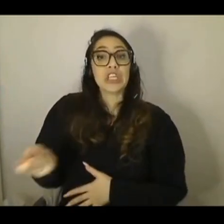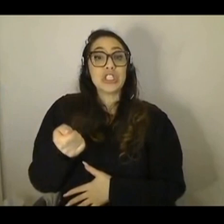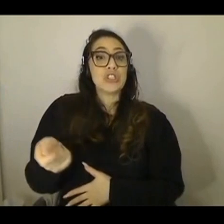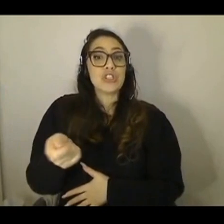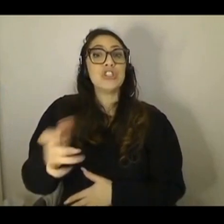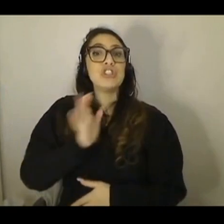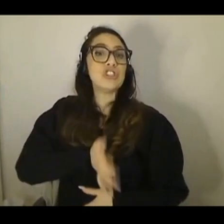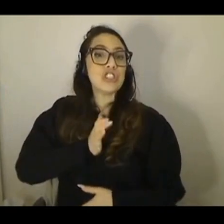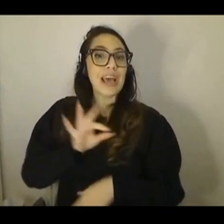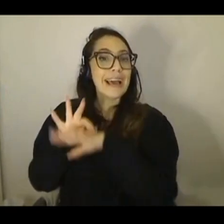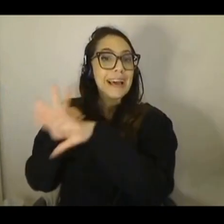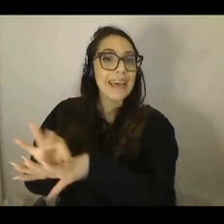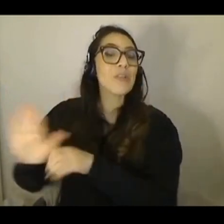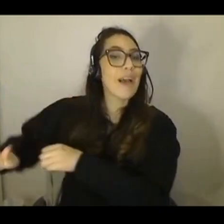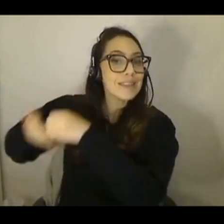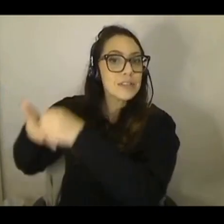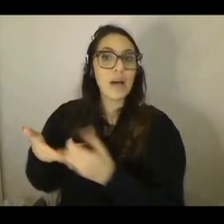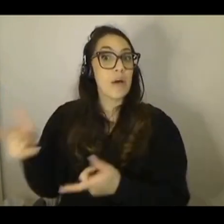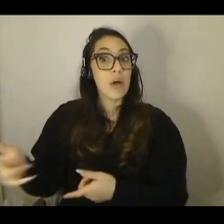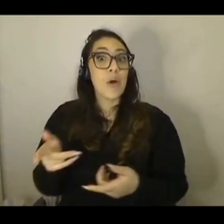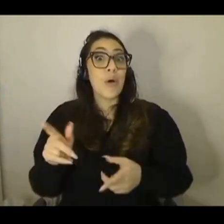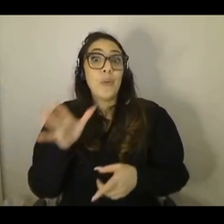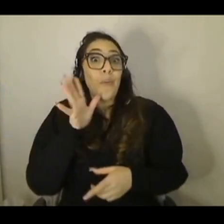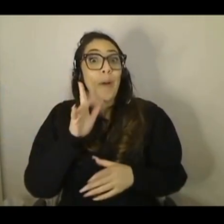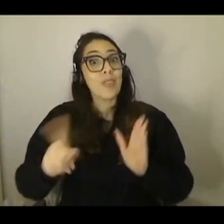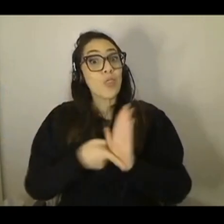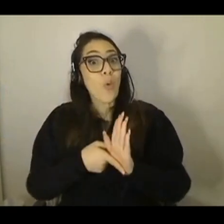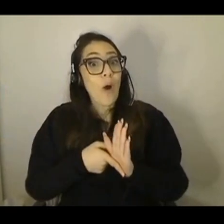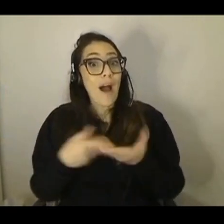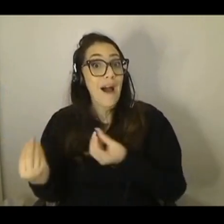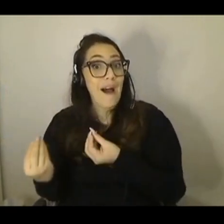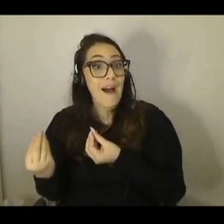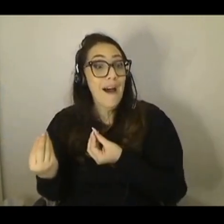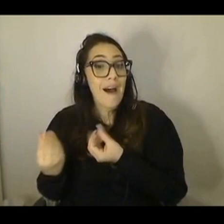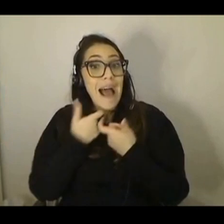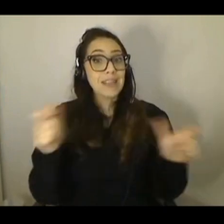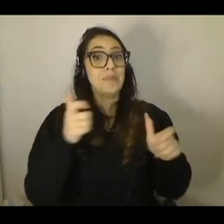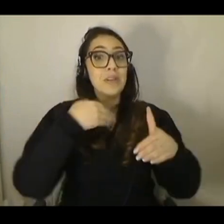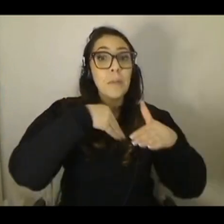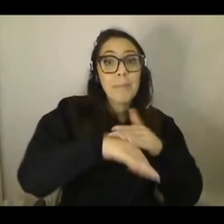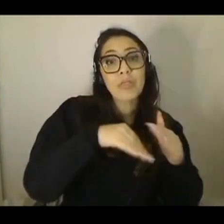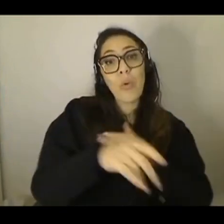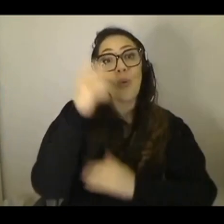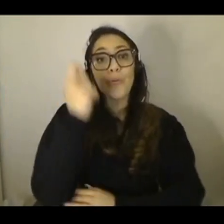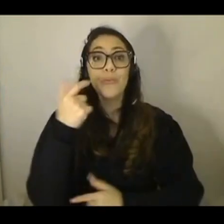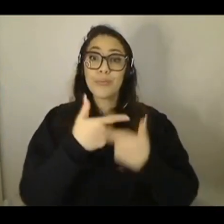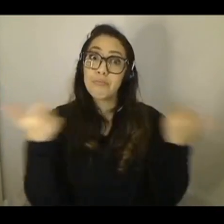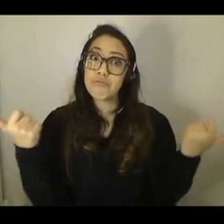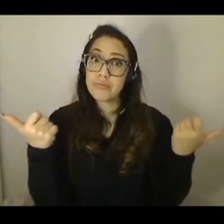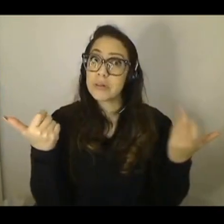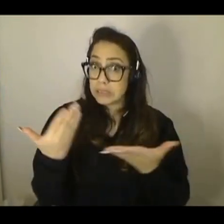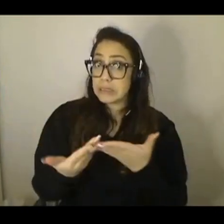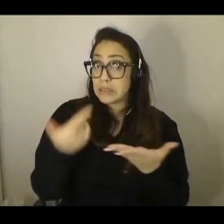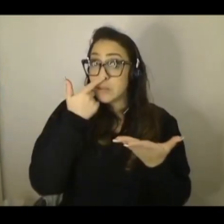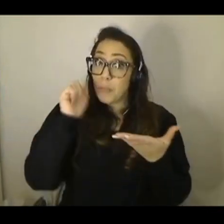droits spécifiques quant au libre accès dans les ERP, dans les transports. C'est ce qu'on nous pose en tout cas comme question. Est-ce qu'on peut envisager une avancée à